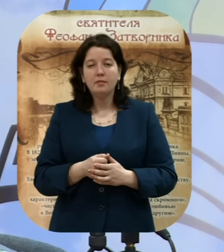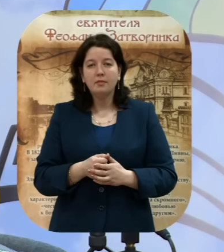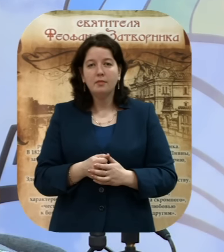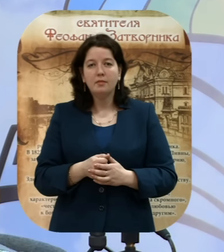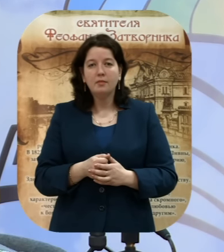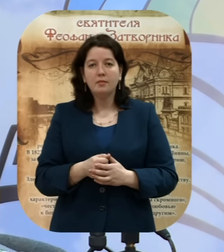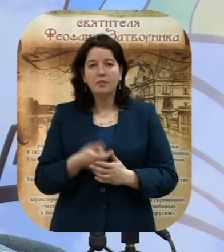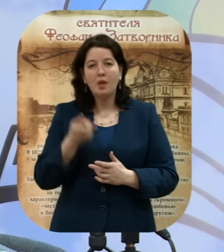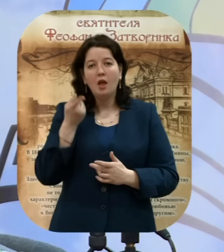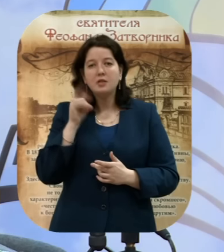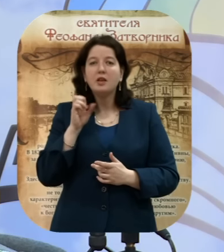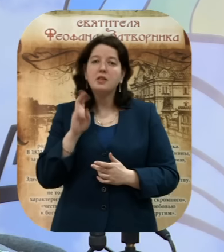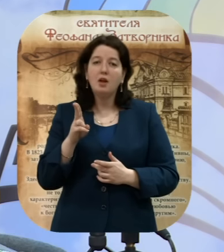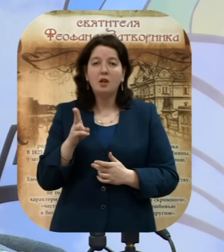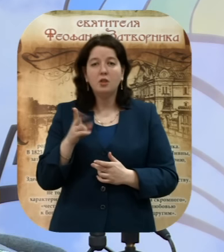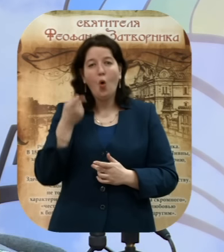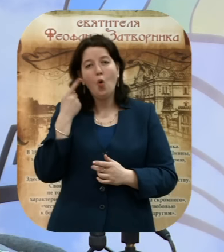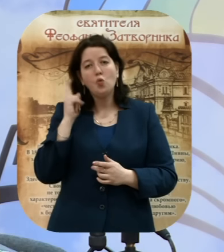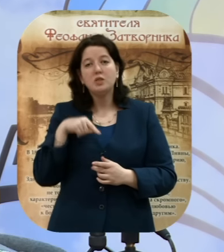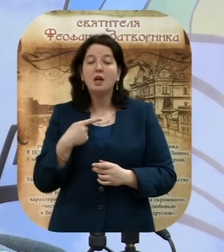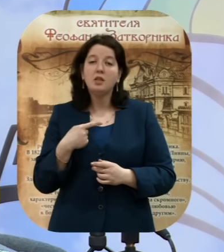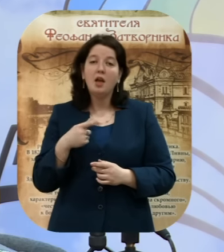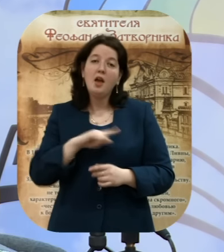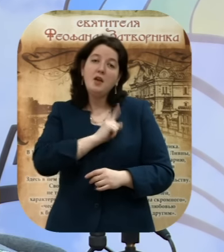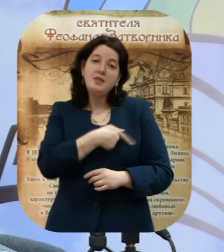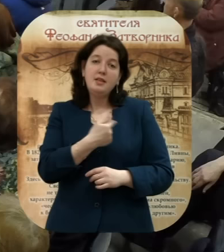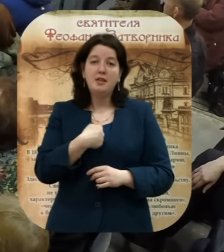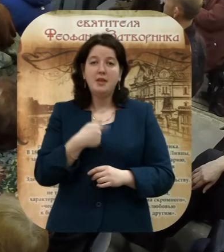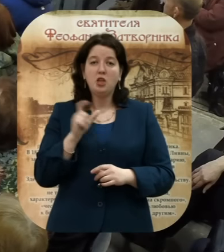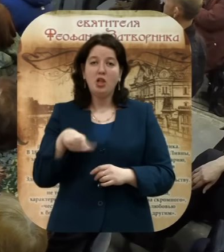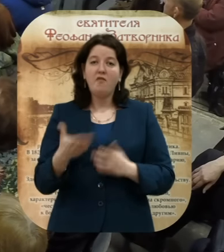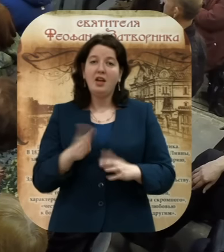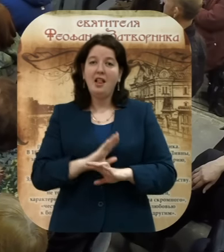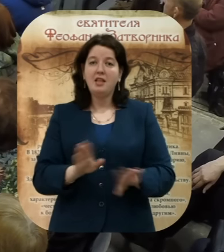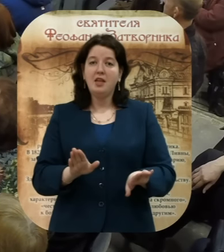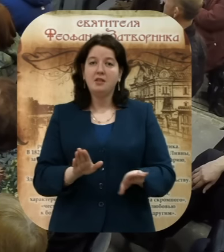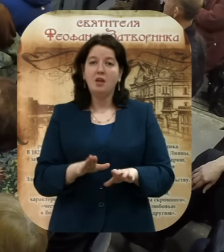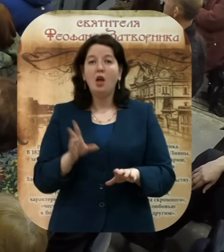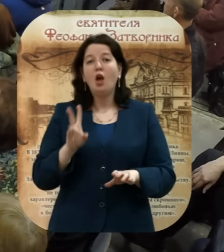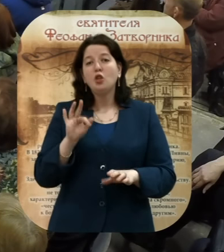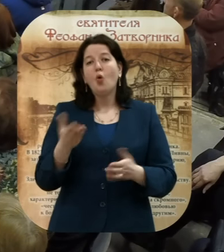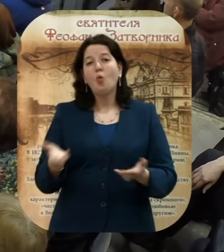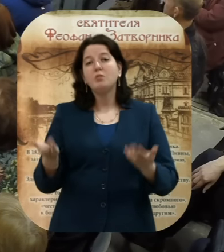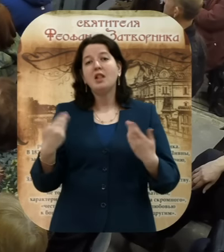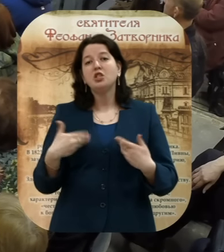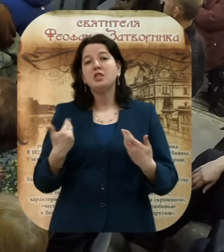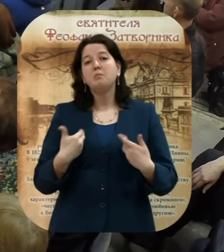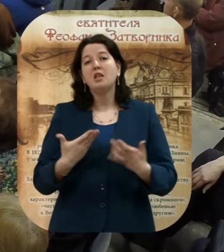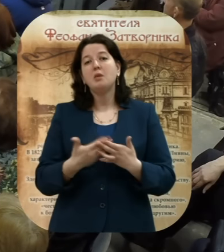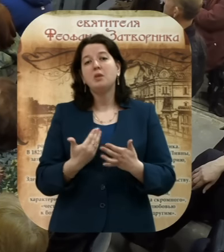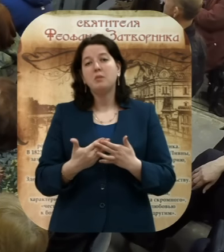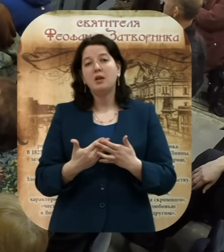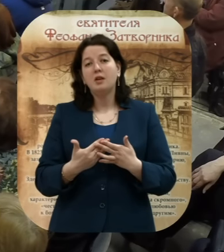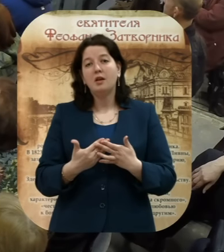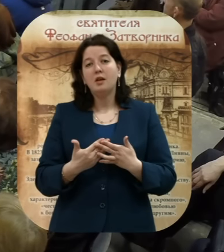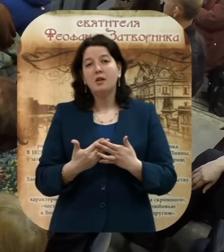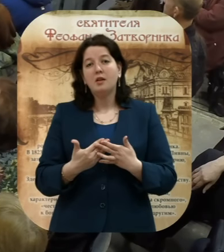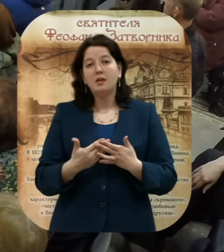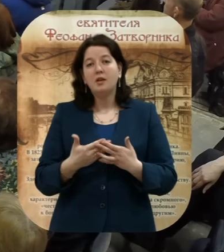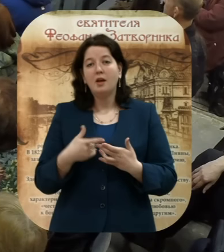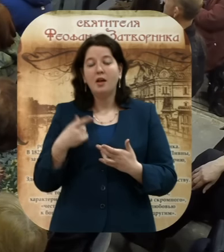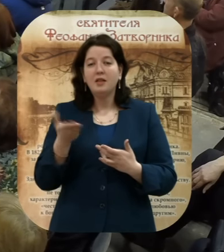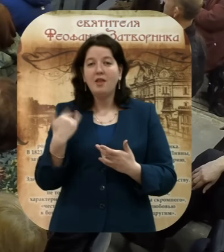понять? Вы знаете, как узнать, сильный я или нет? Я хочу узнать. Ну, предложите мне сейчас сюда, да, 10 пудов. Я